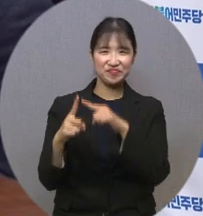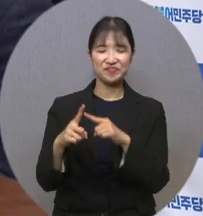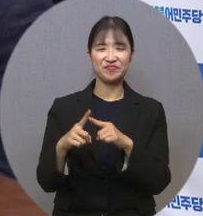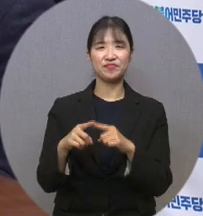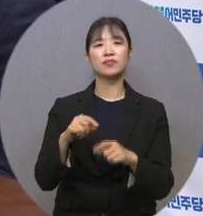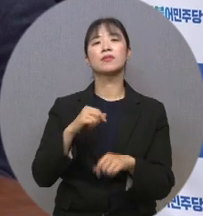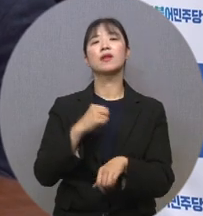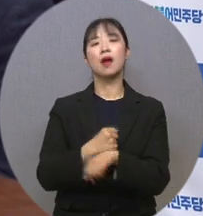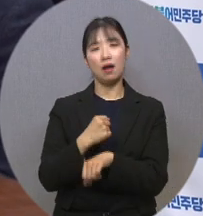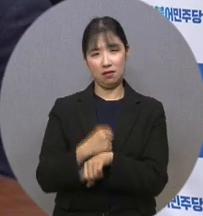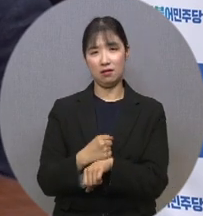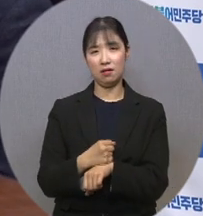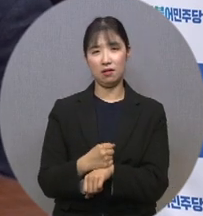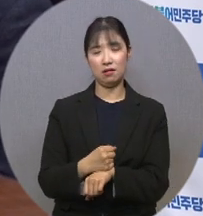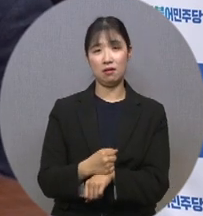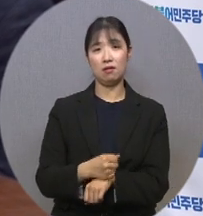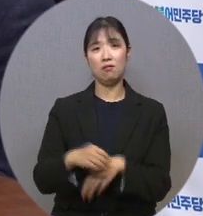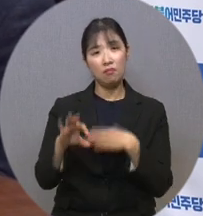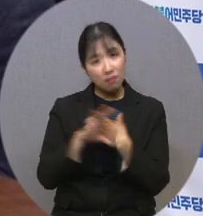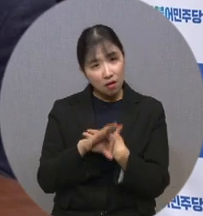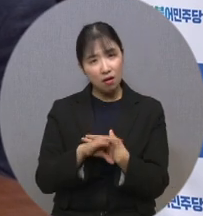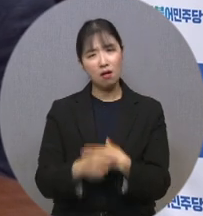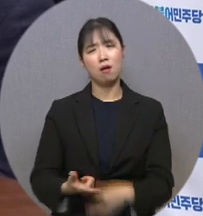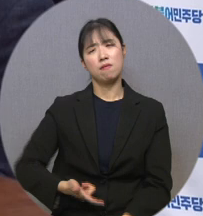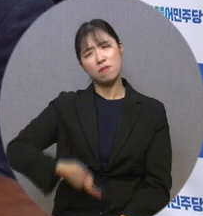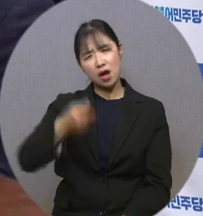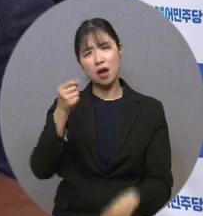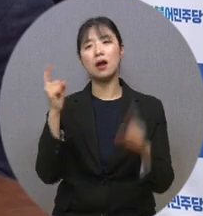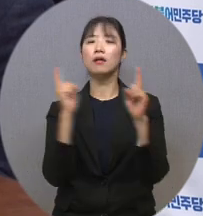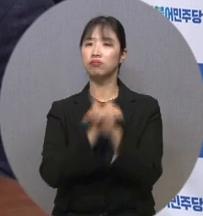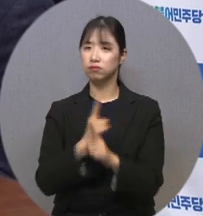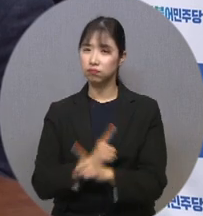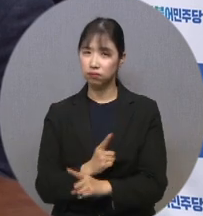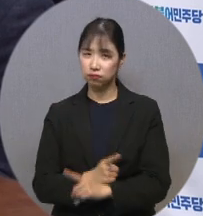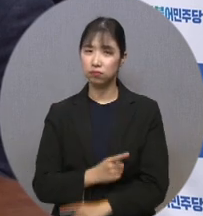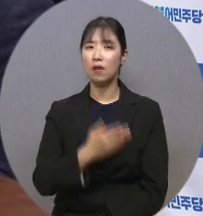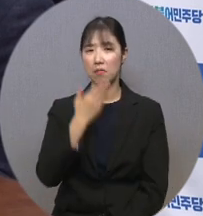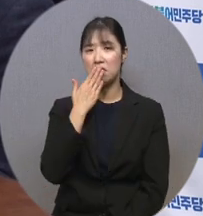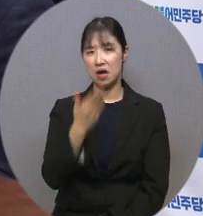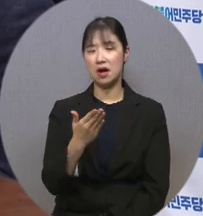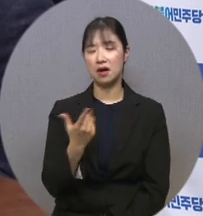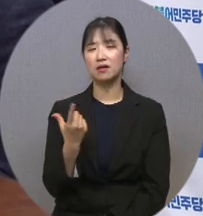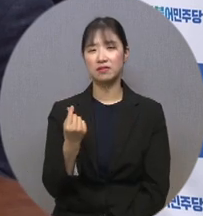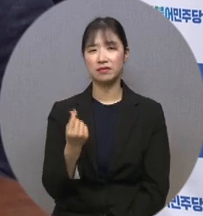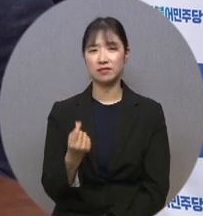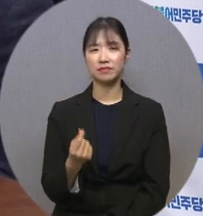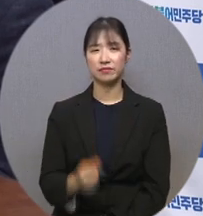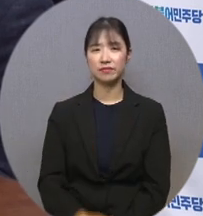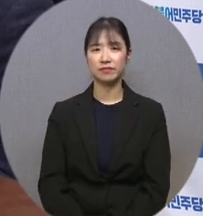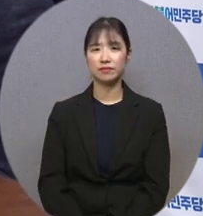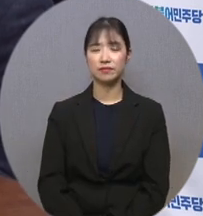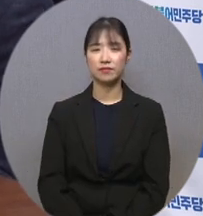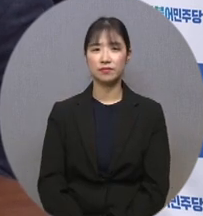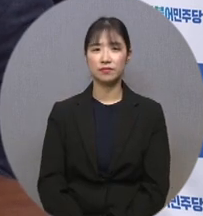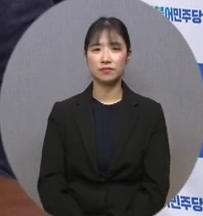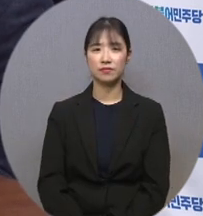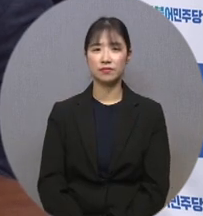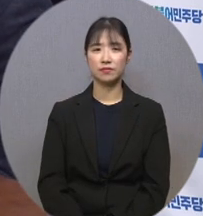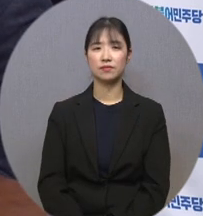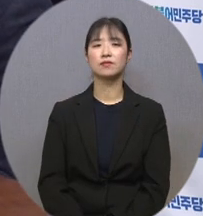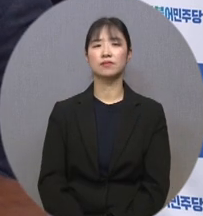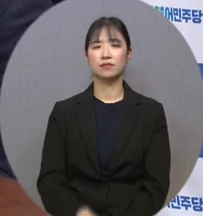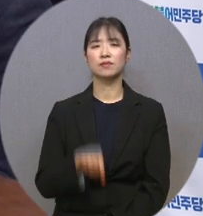내리고 이러면 금방 저는 개선되나 나가는 그런 단계를 밟을 것이라고 생각됩니다.